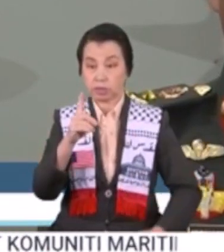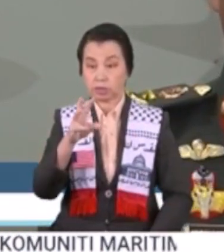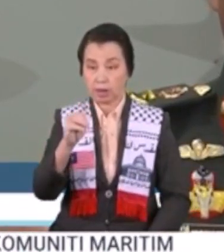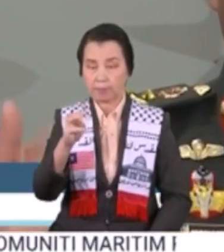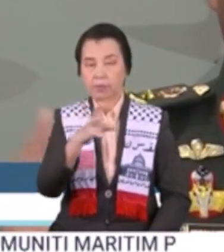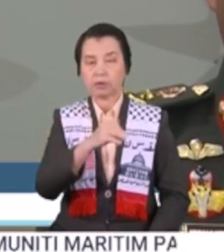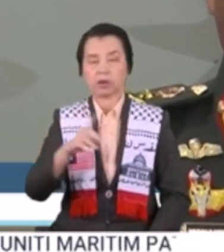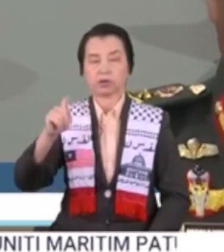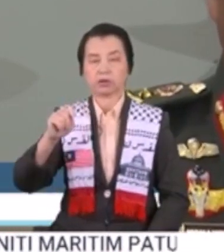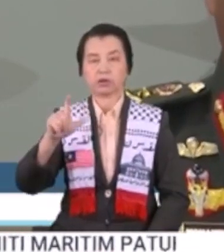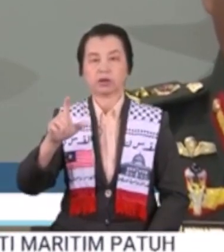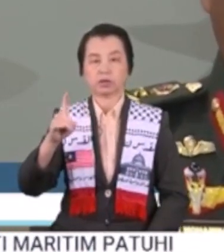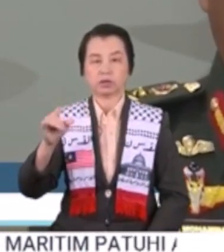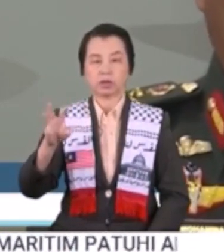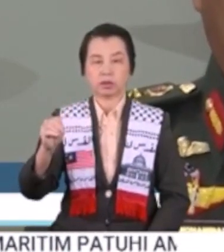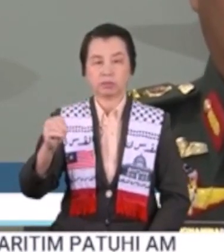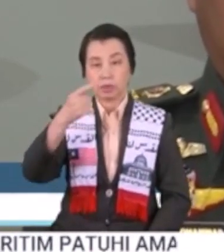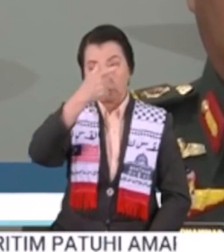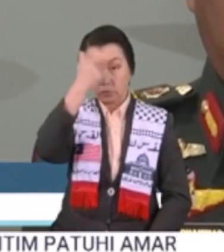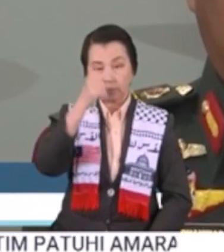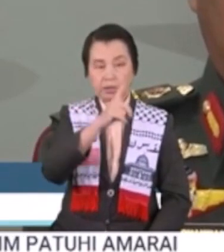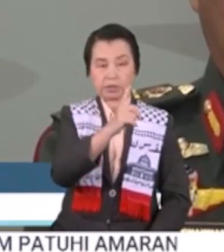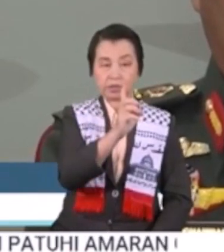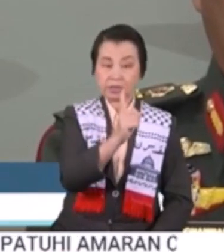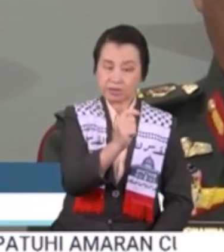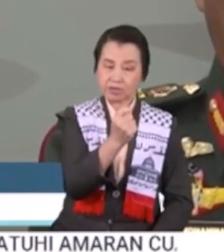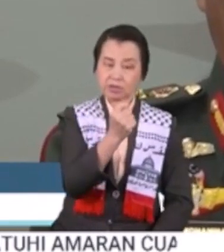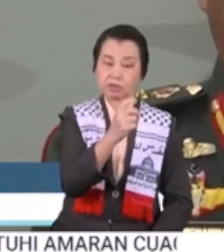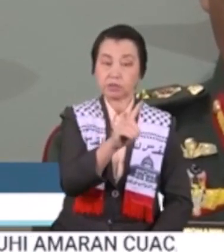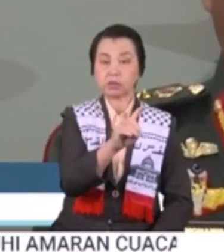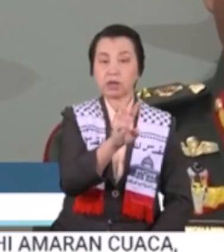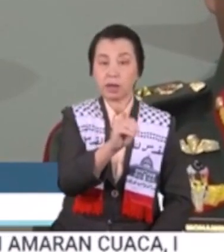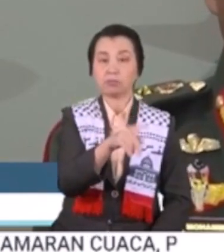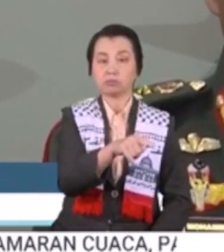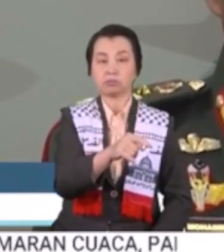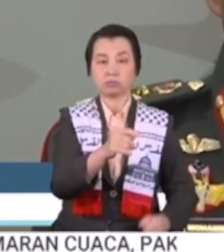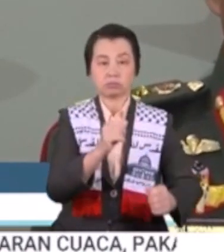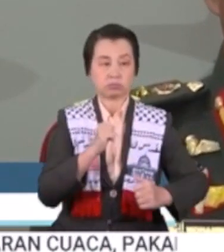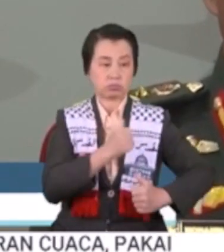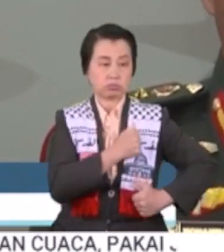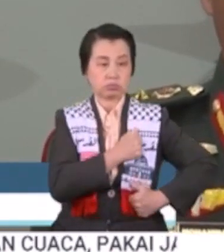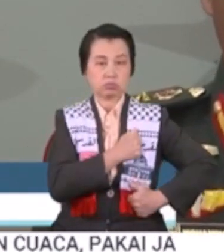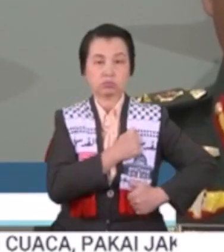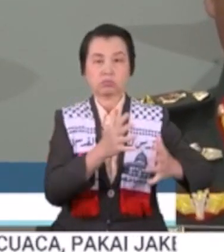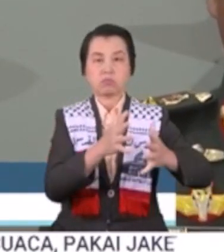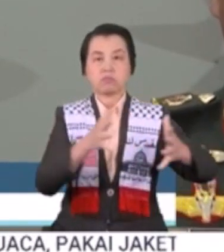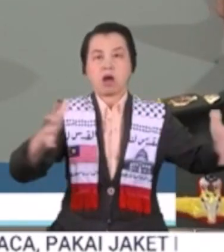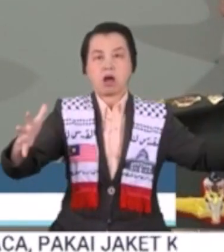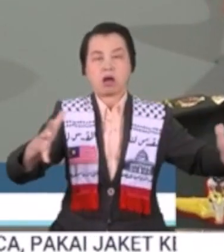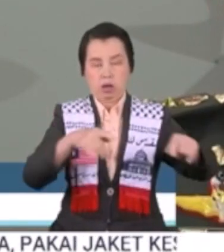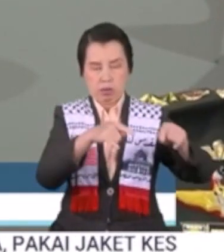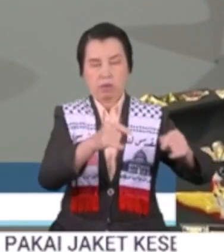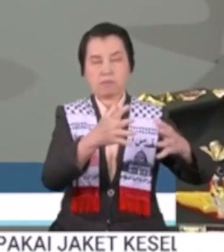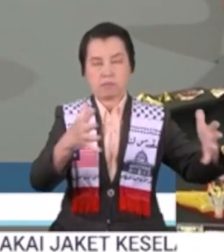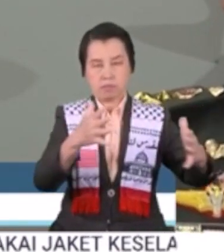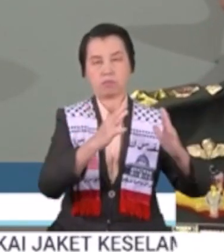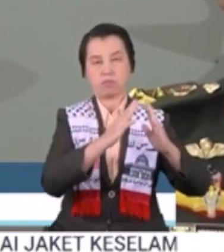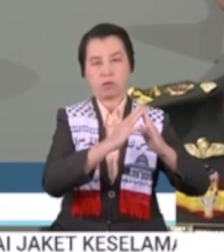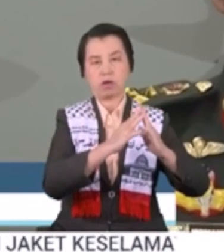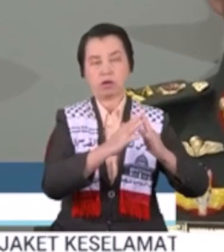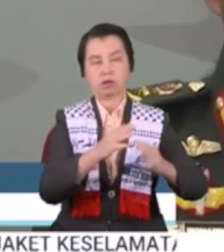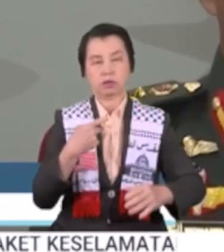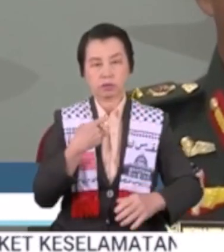tentera darat akan banyak kot kerana mereka bilangan jumlah anggota jadi ini kita lakukan dan kita